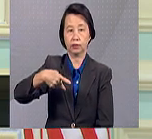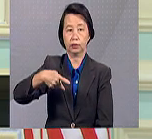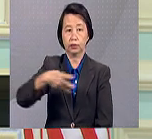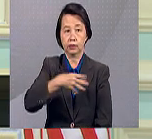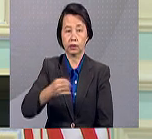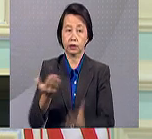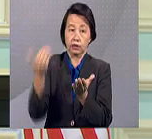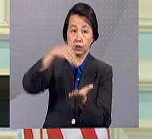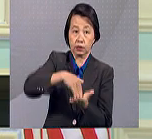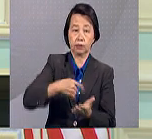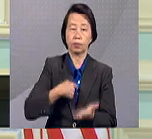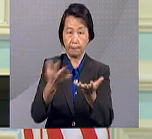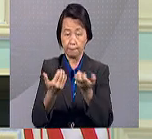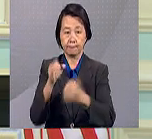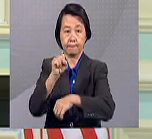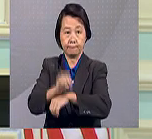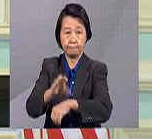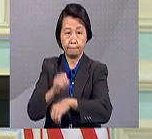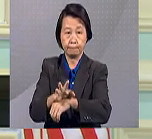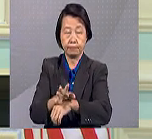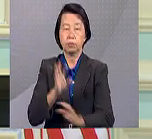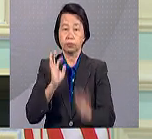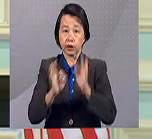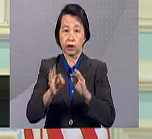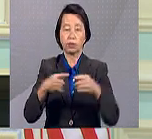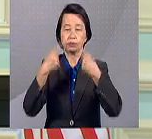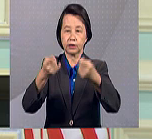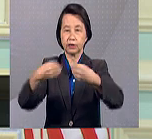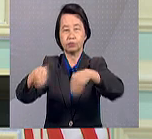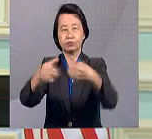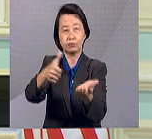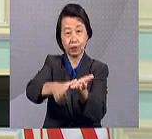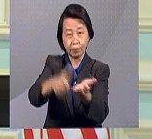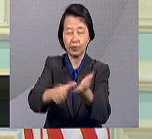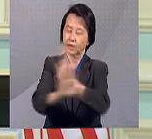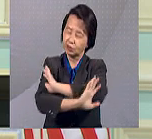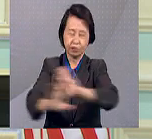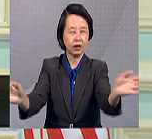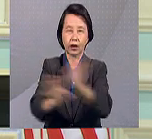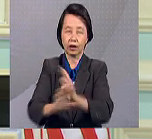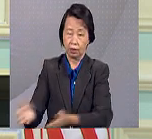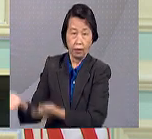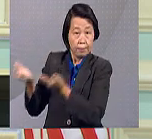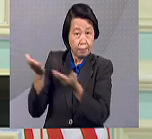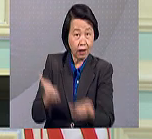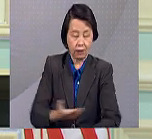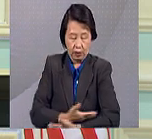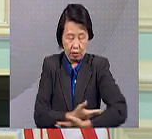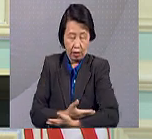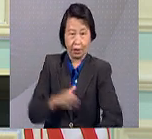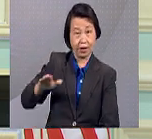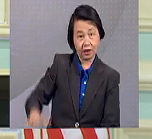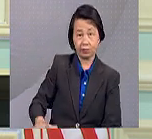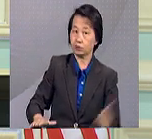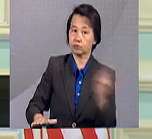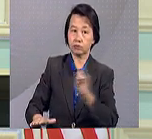dan sekali lagi saya ingin nasihatkan, jika membeli belah, jangan bawa anak-anak